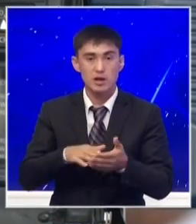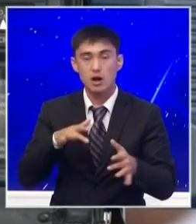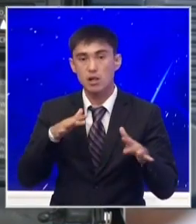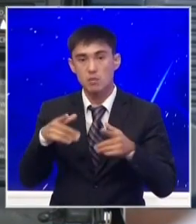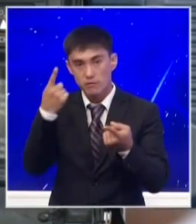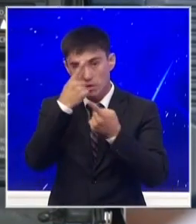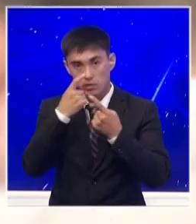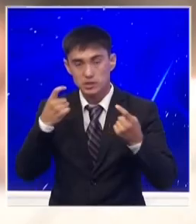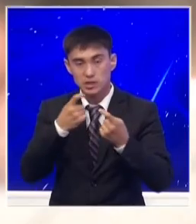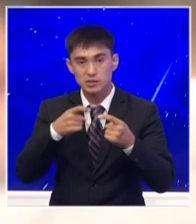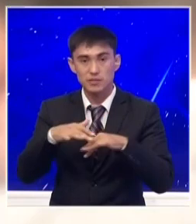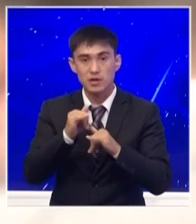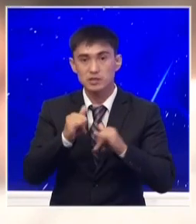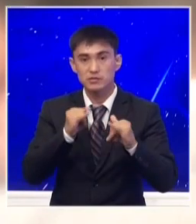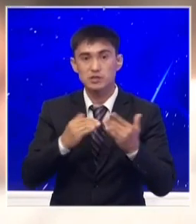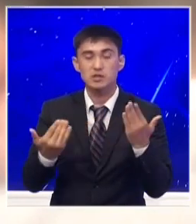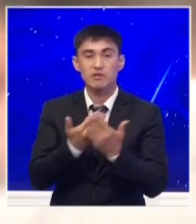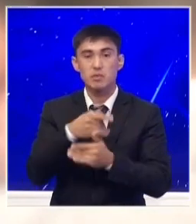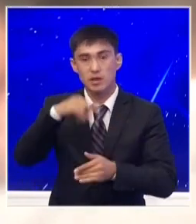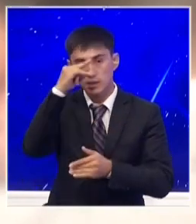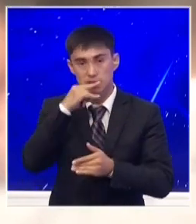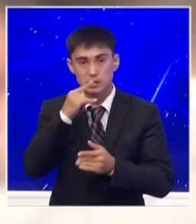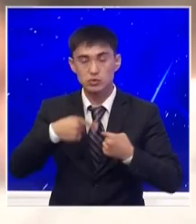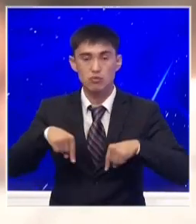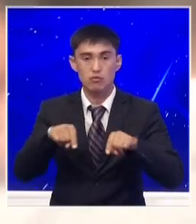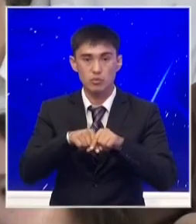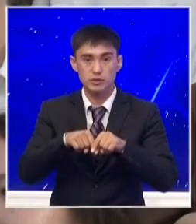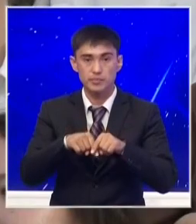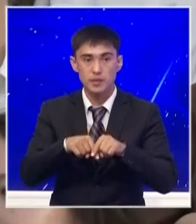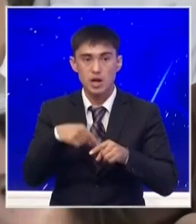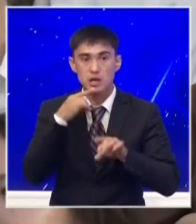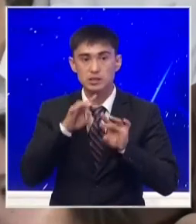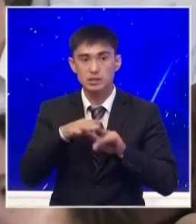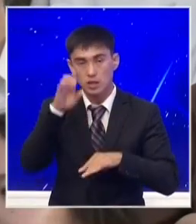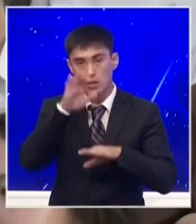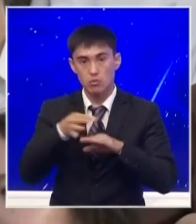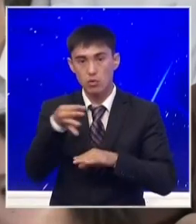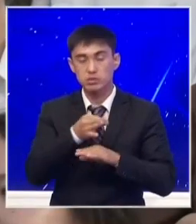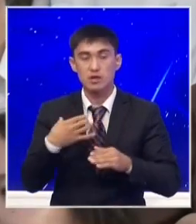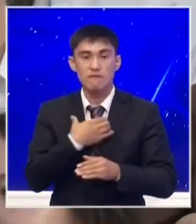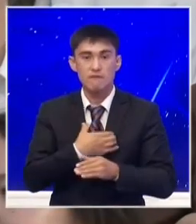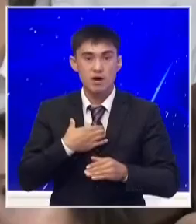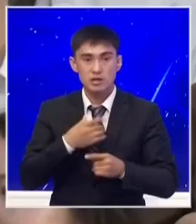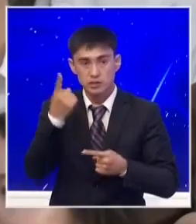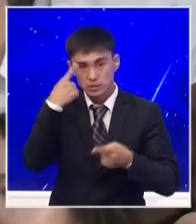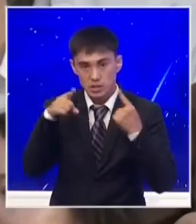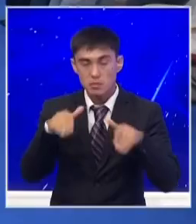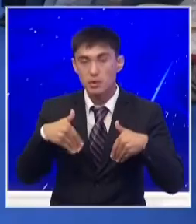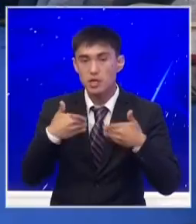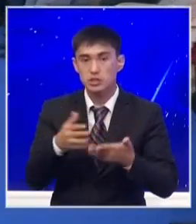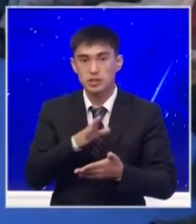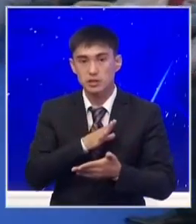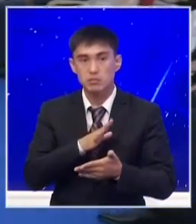глобальной информатизации и развития современного казахстанского общества. Остановился аким области и на важных инициативах и